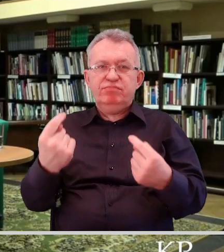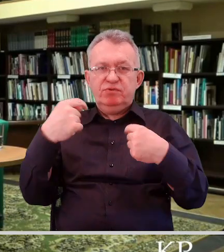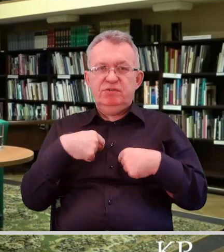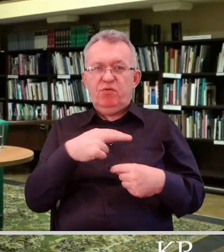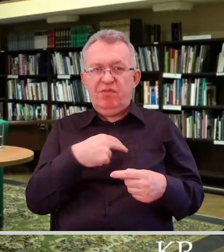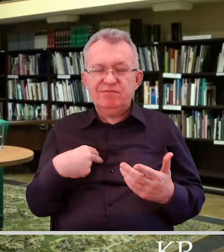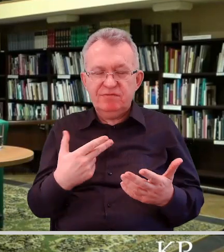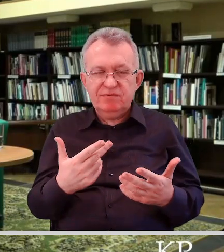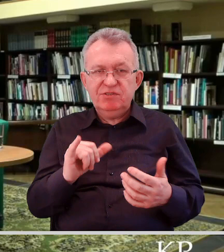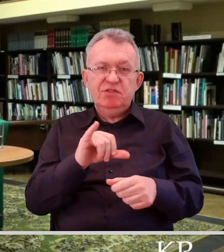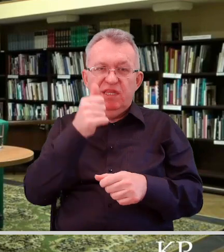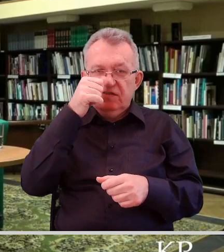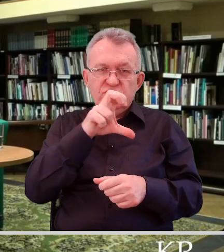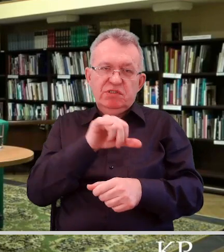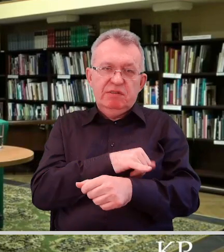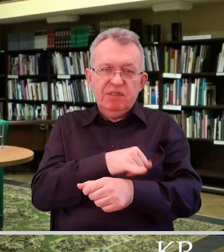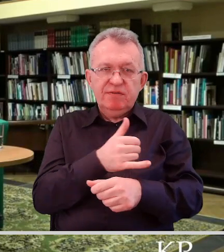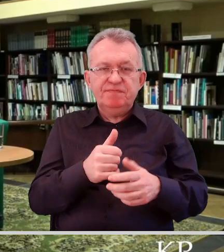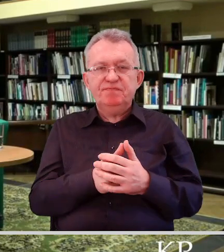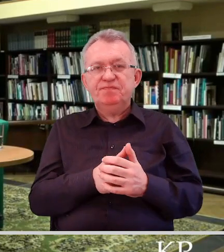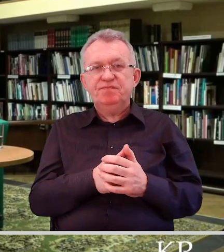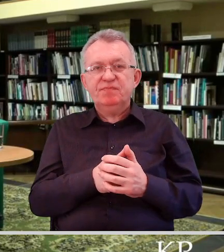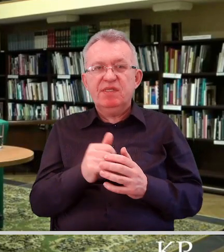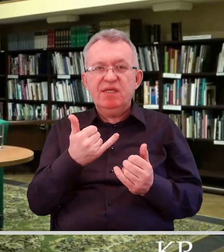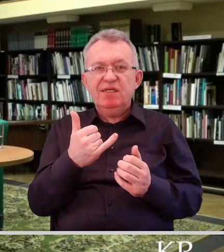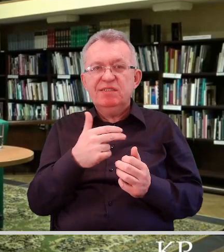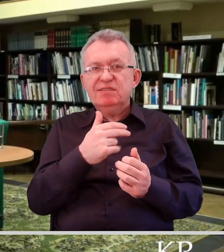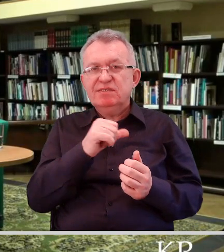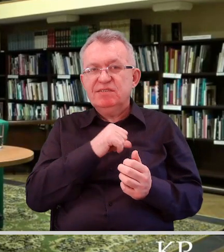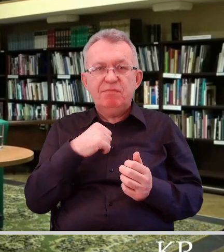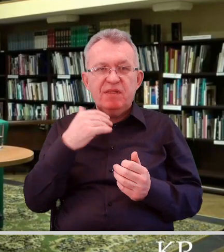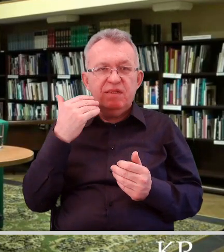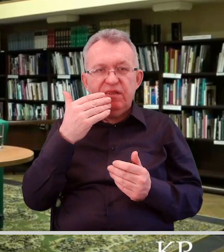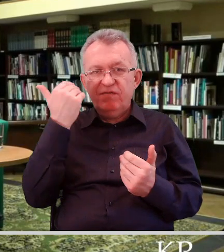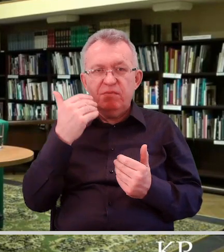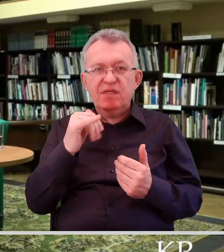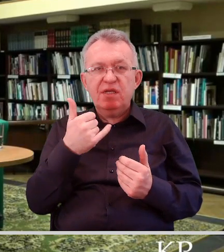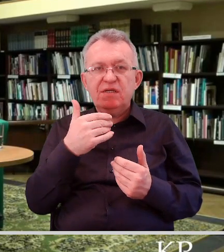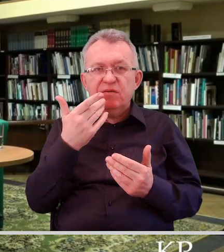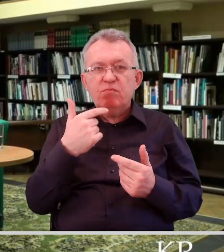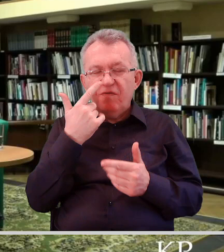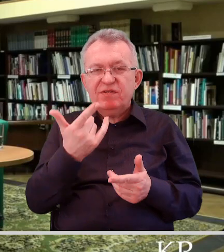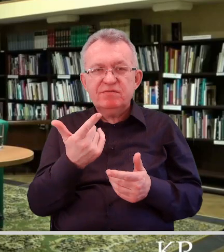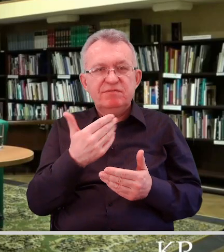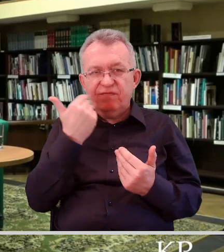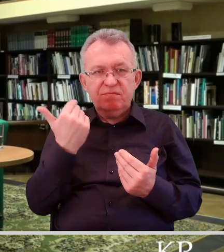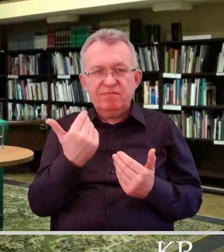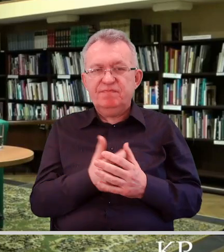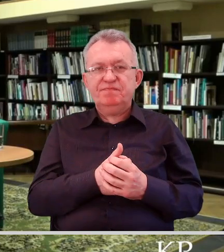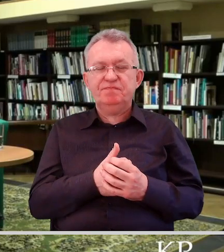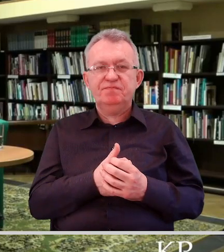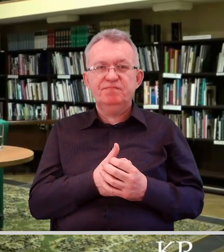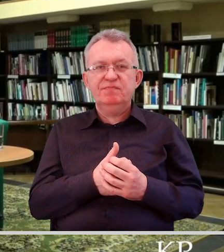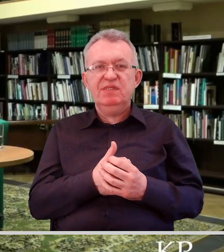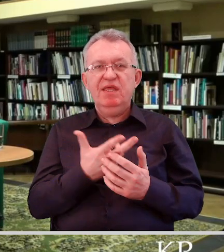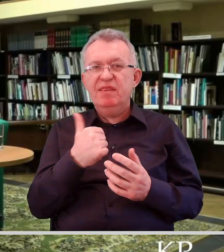jakie nazwisko czy imię, bo ja sama też nie wiem właściwie, jakiej udzielać porady. To znaczy mam wrażenie, że